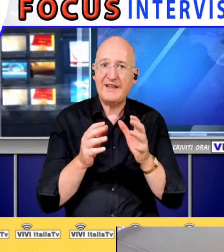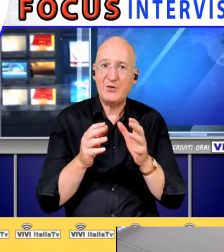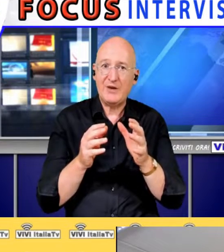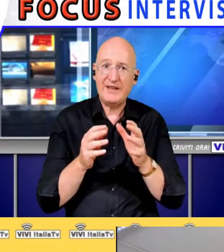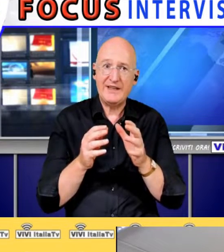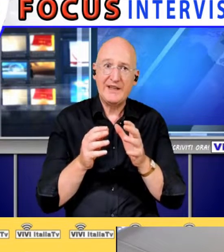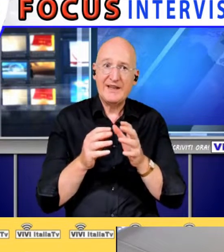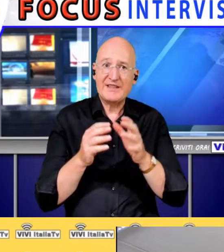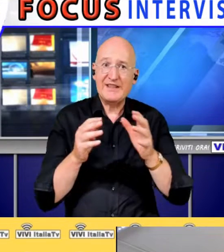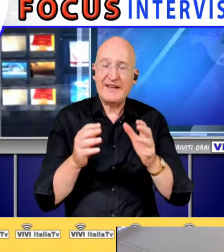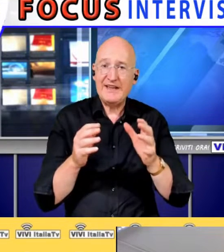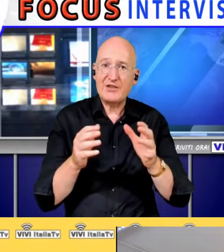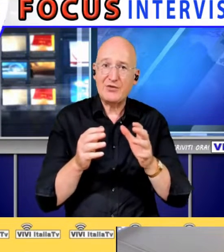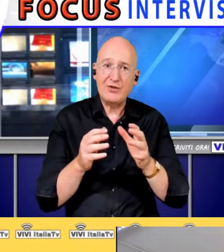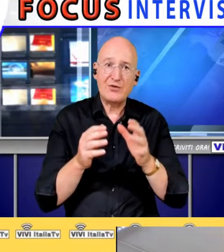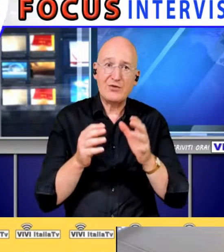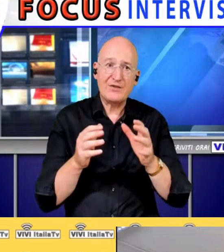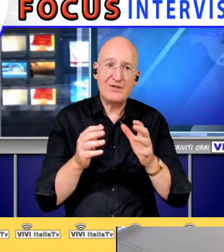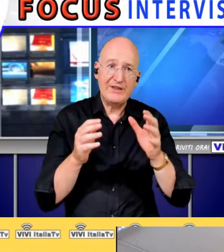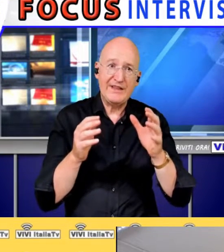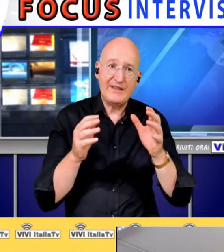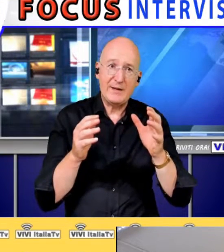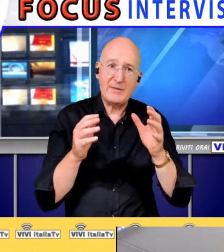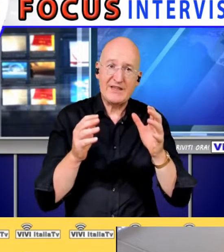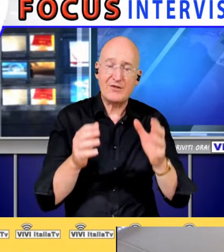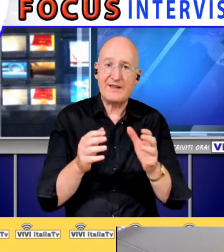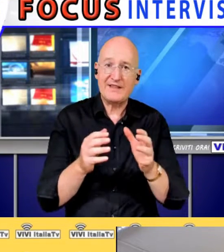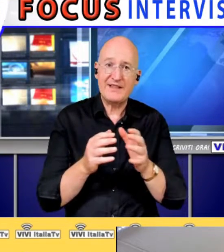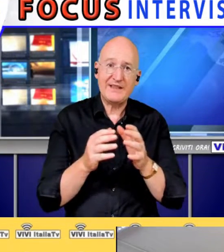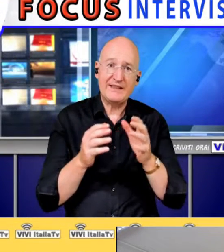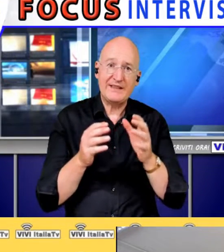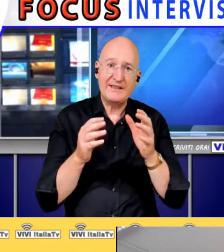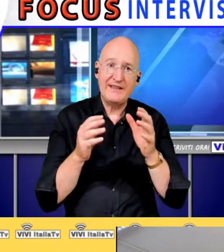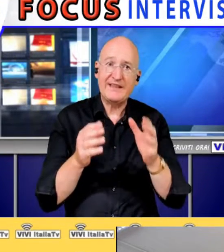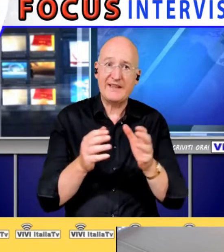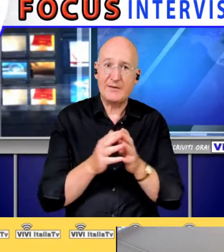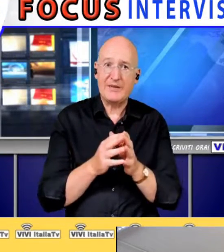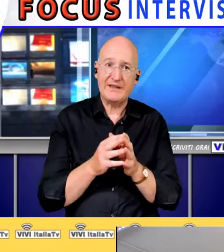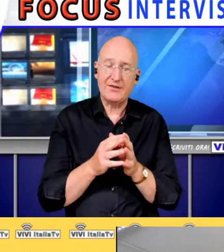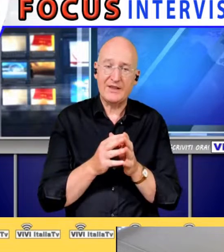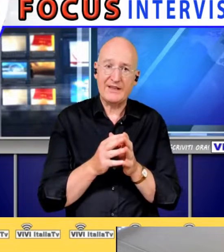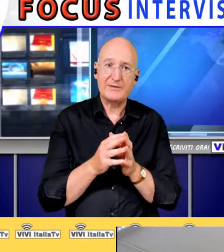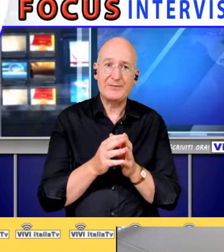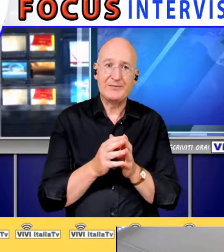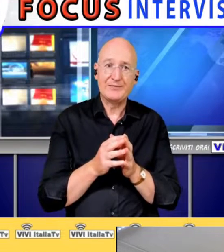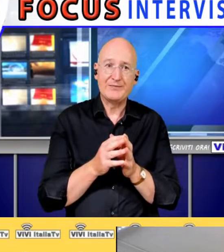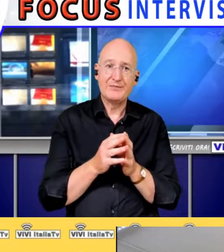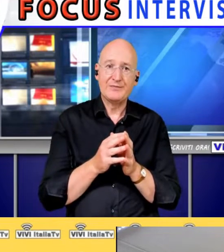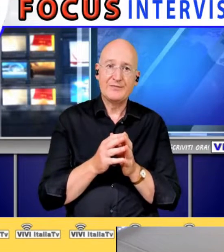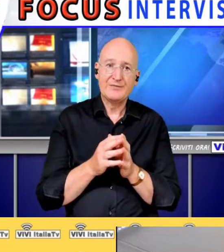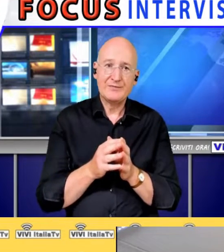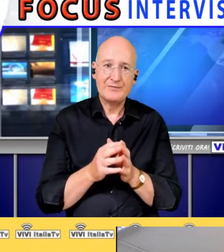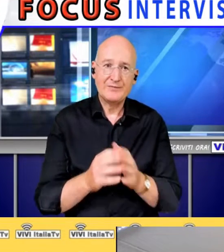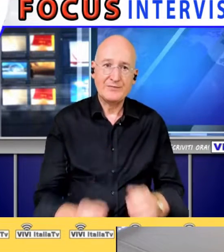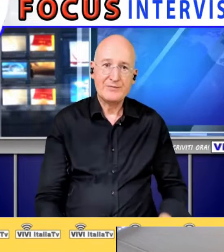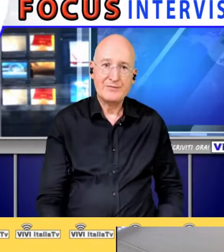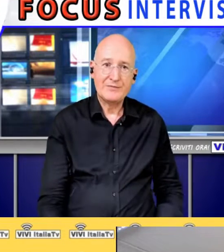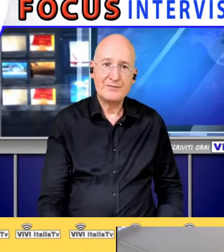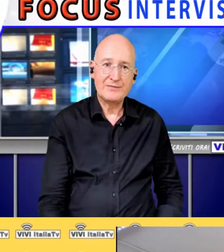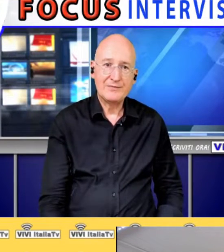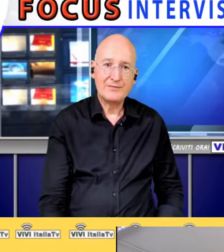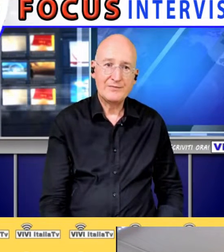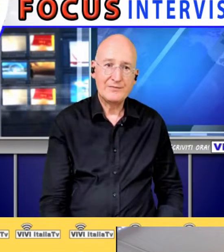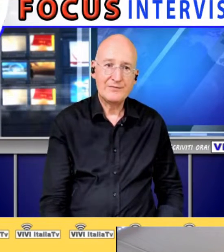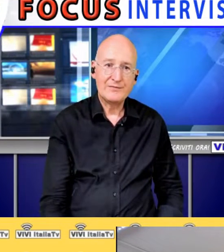differisce dalle attuali centrali che sono in costruzione nel basso francese e di ITER in particolare? Sì, quello che è